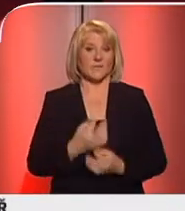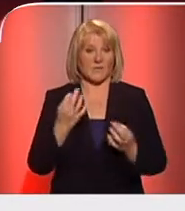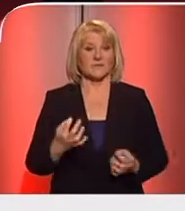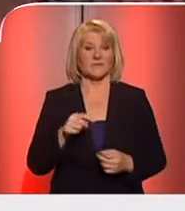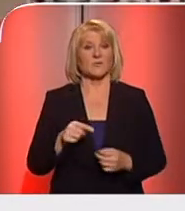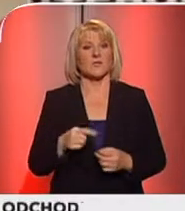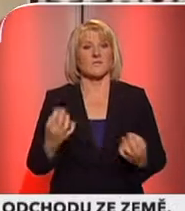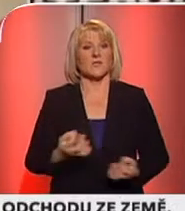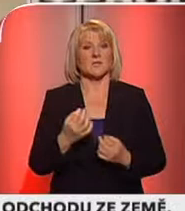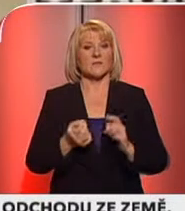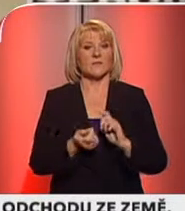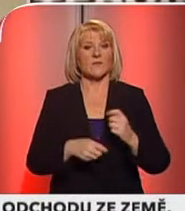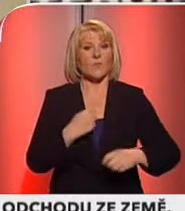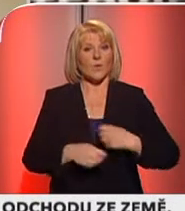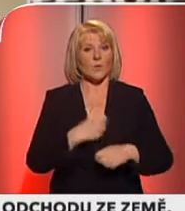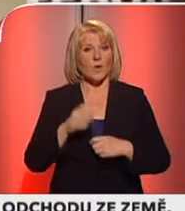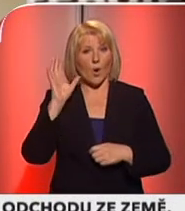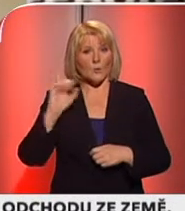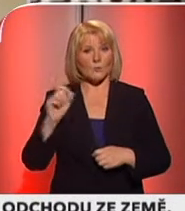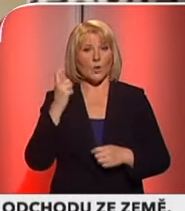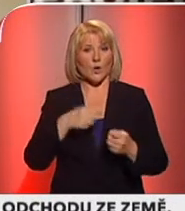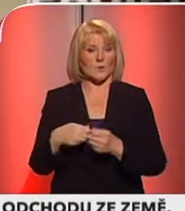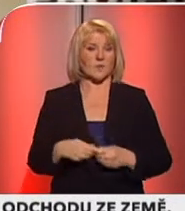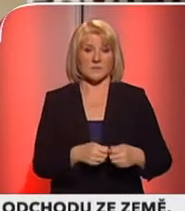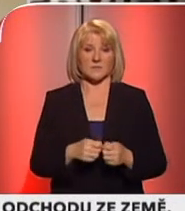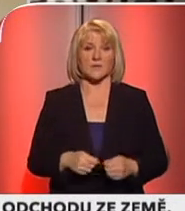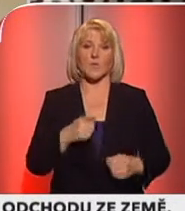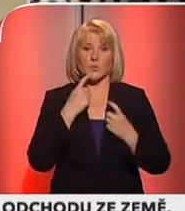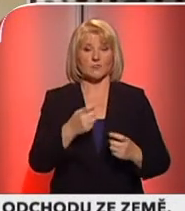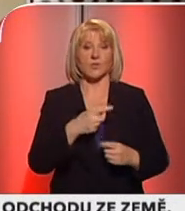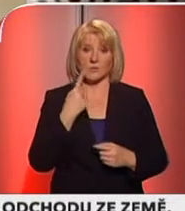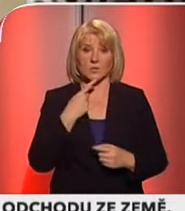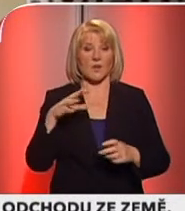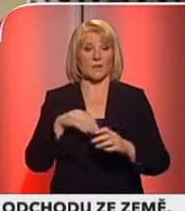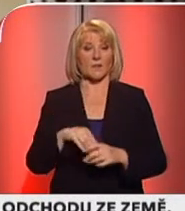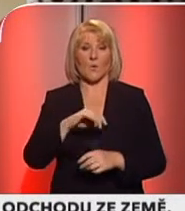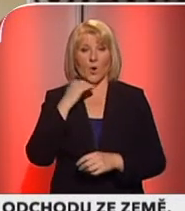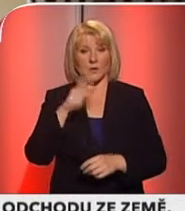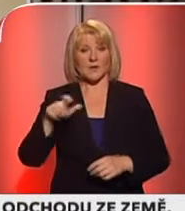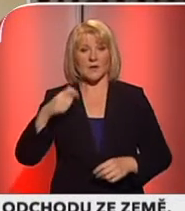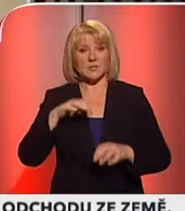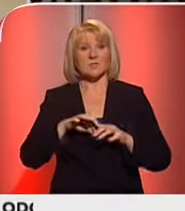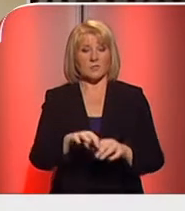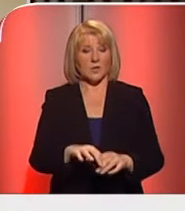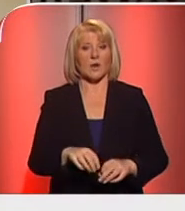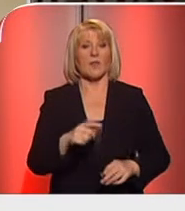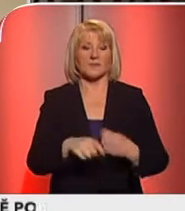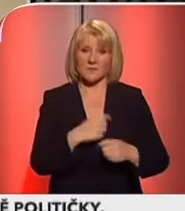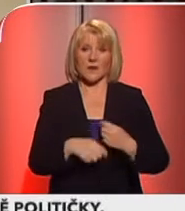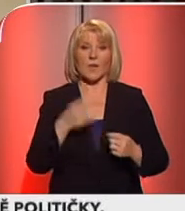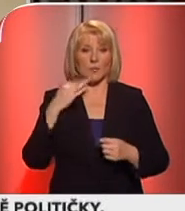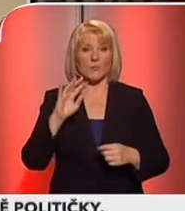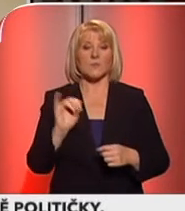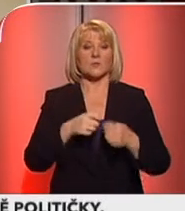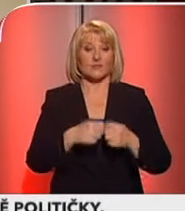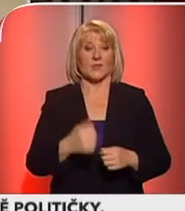týkají fungování těch odborových organizací. Tvrdí, že řada lidí v čele odborových organizací dokonce umírňuje požadavky